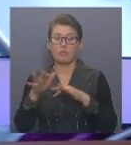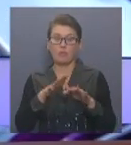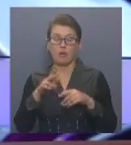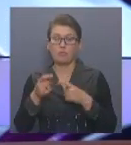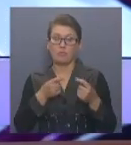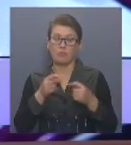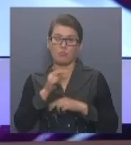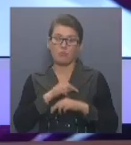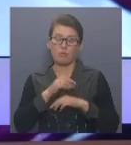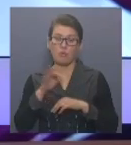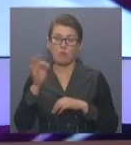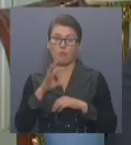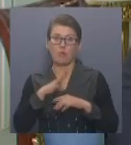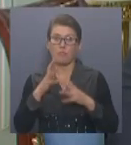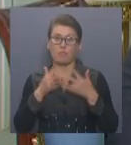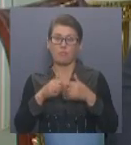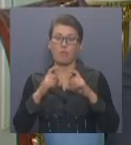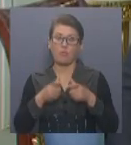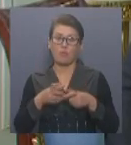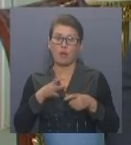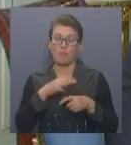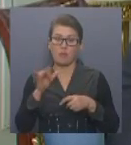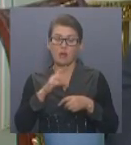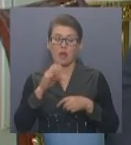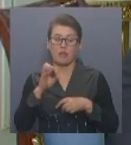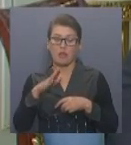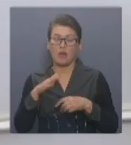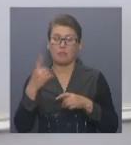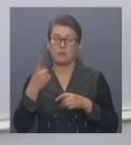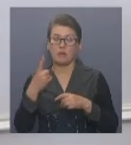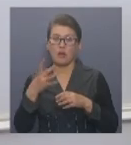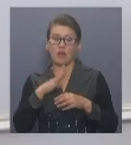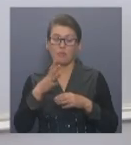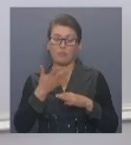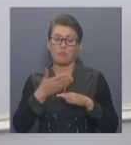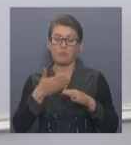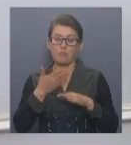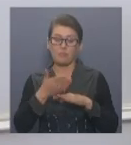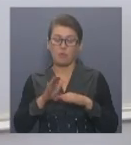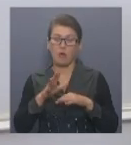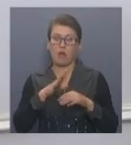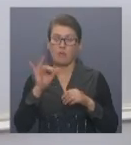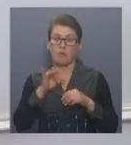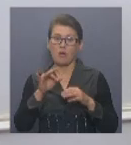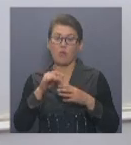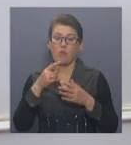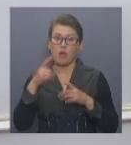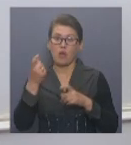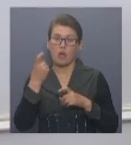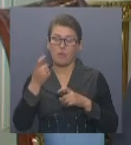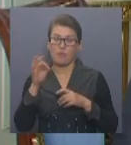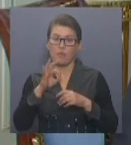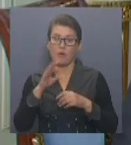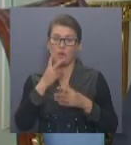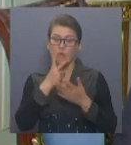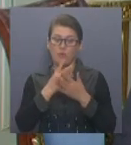атқарылып жатқан жұмыстар туралы есеп берілді. Бақытжан Сағынтаев бірінші тоқсанды қорытындылап, қысқа мерзімді экономикалық көрсеткіштердің